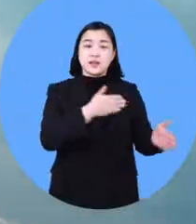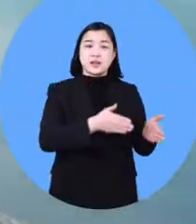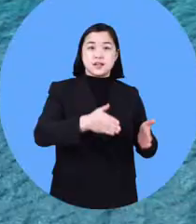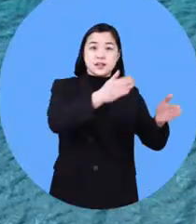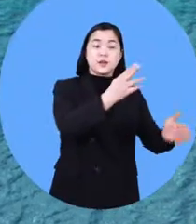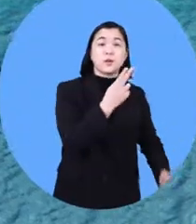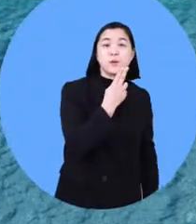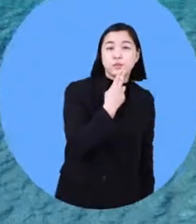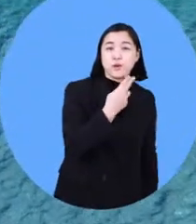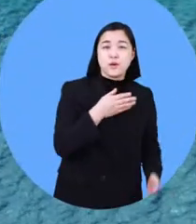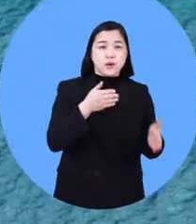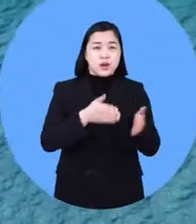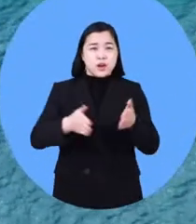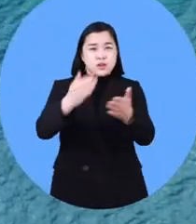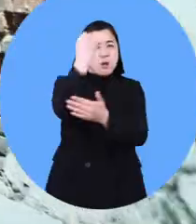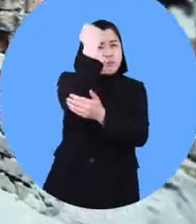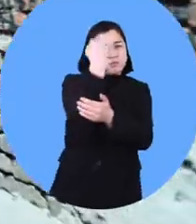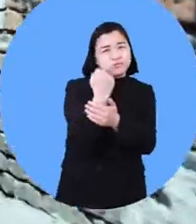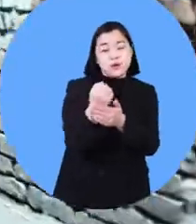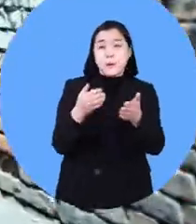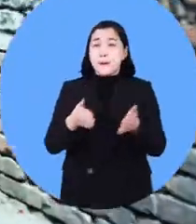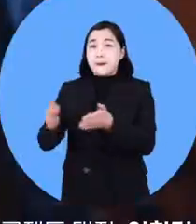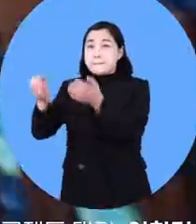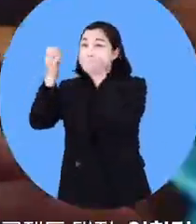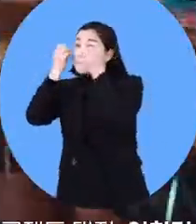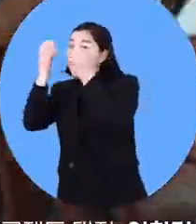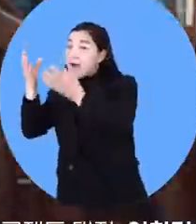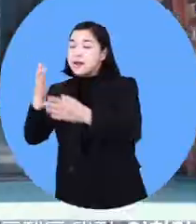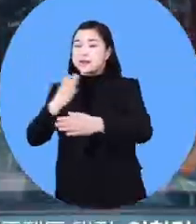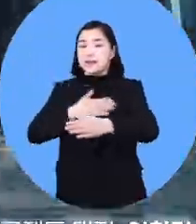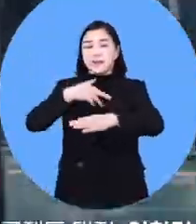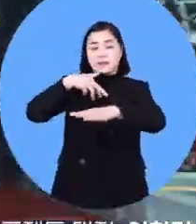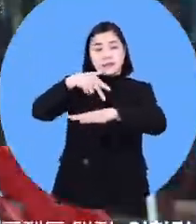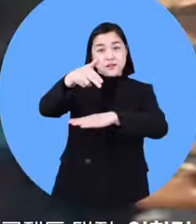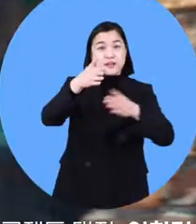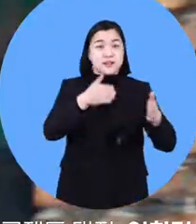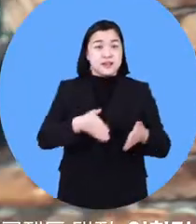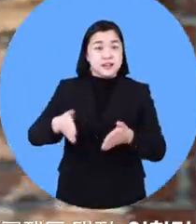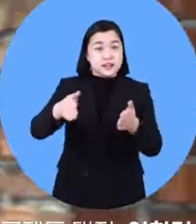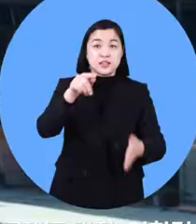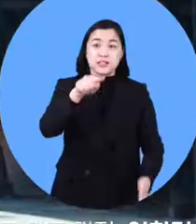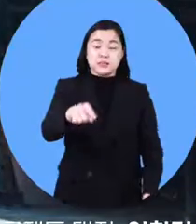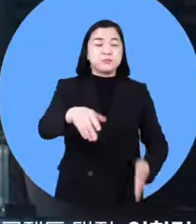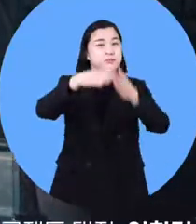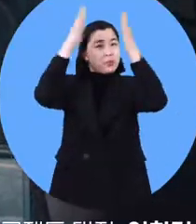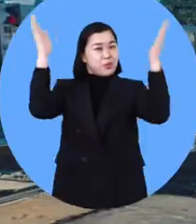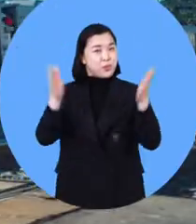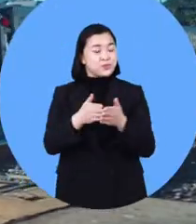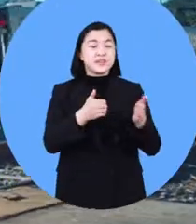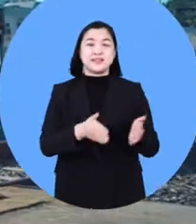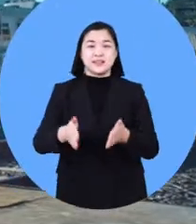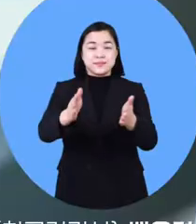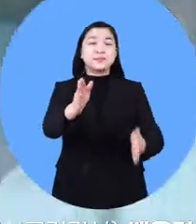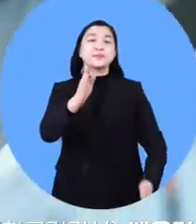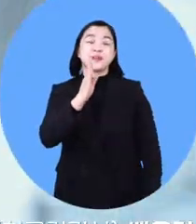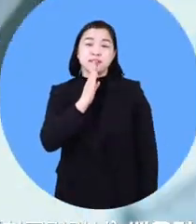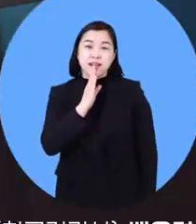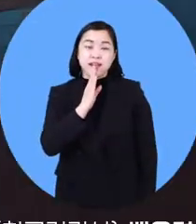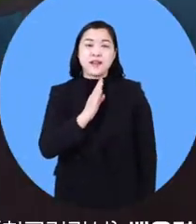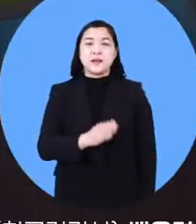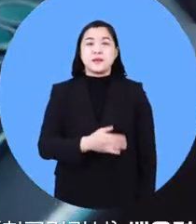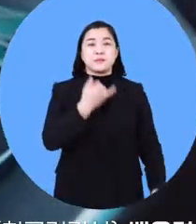이곳에선 모든 것이 길이 돼. 없던 길도 오래된 길도 새로운 길도 내가 걷는 대로 길이